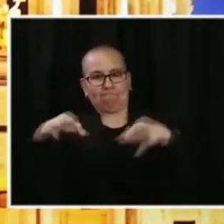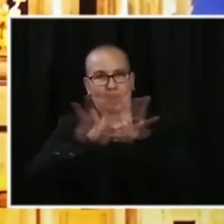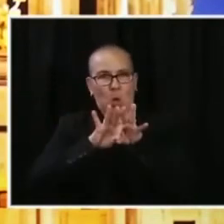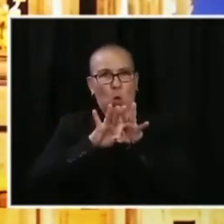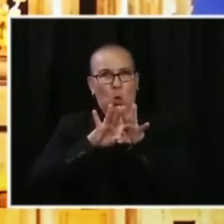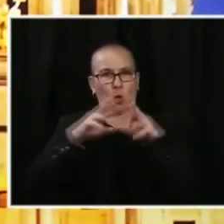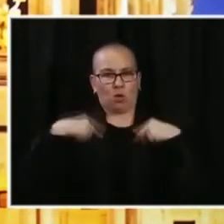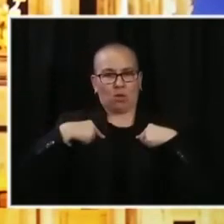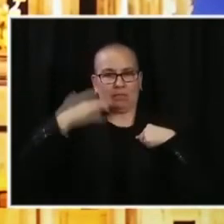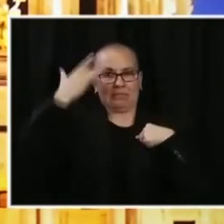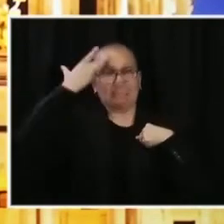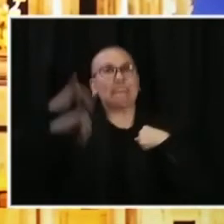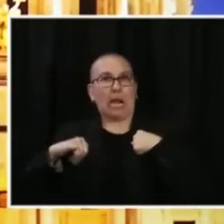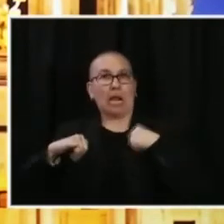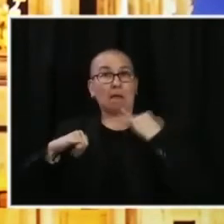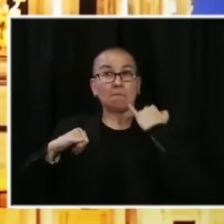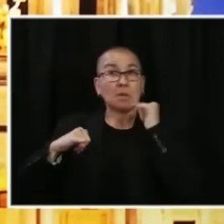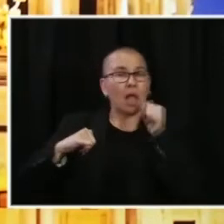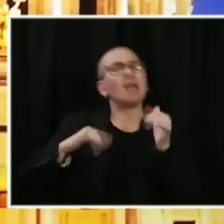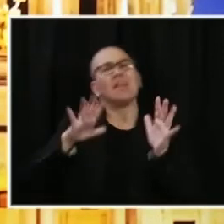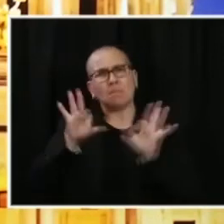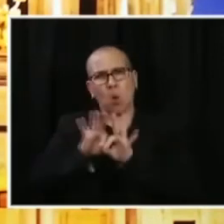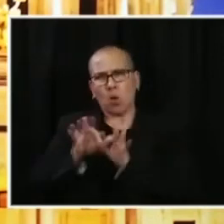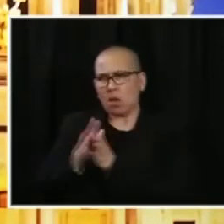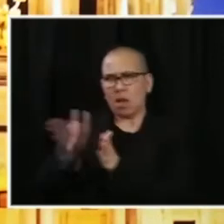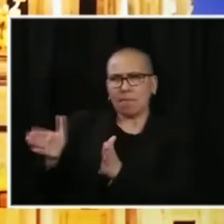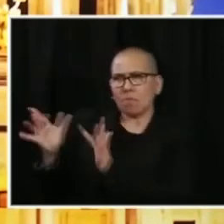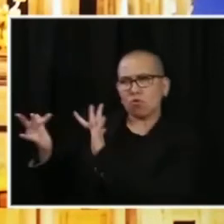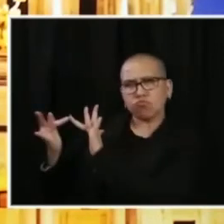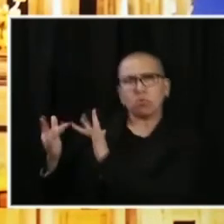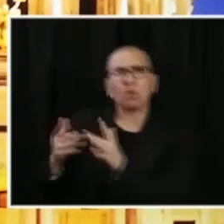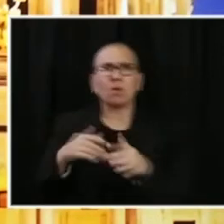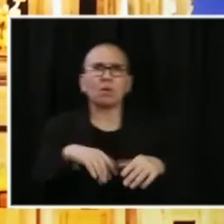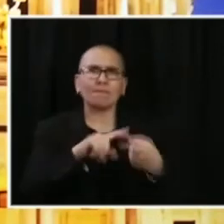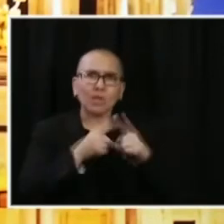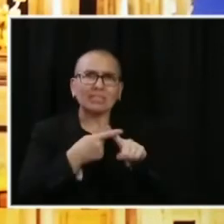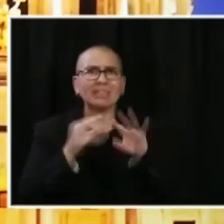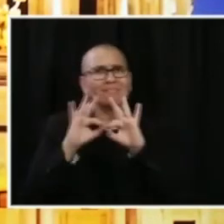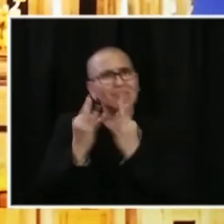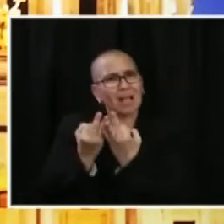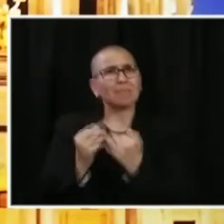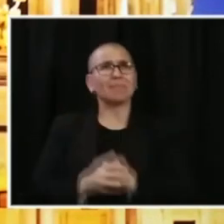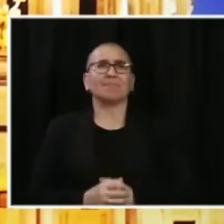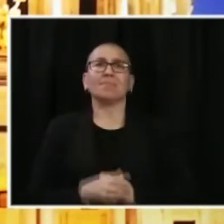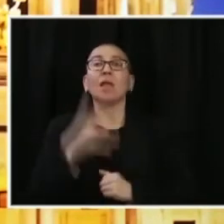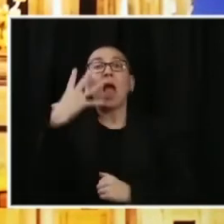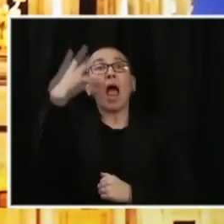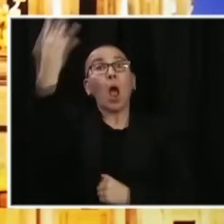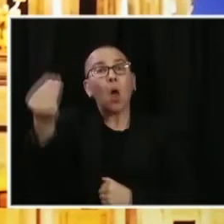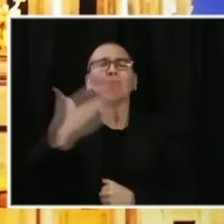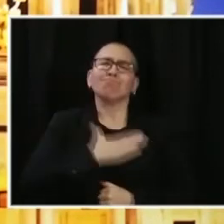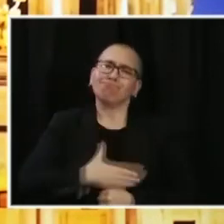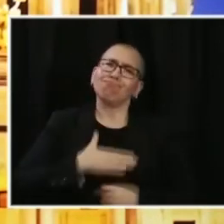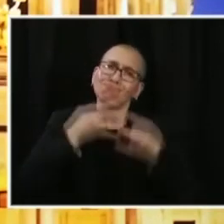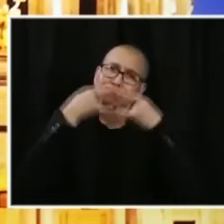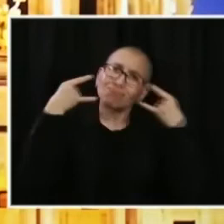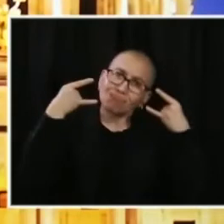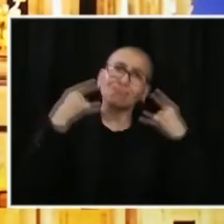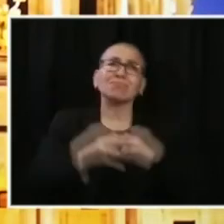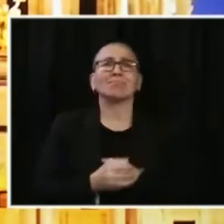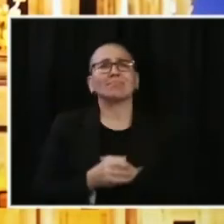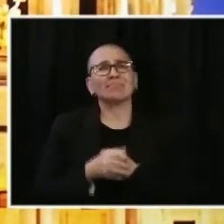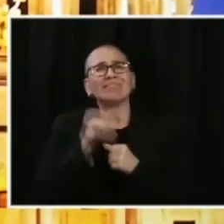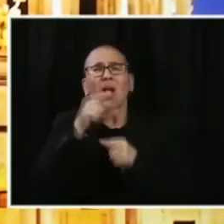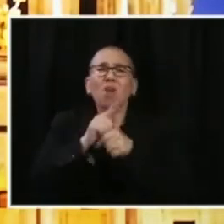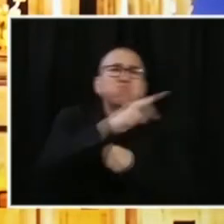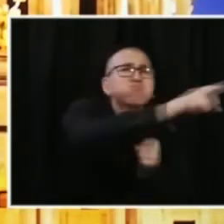hôm nay sẽ tạo nào, cả lời mốt là khó kể lạc cái xấu. Nhớ cả mỗi cái nhà sinh này, nhớ hồ chế, nhớ hồ chế, nhớ thổ nên vô tàu. Lông đầy mô, chứ mô, mô